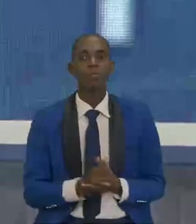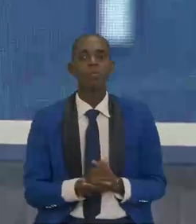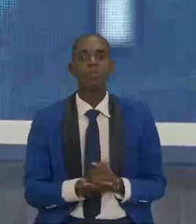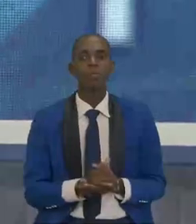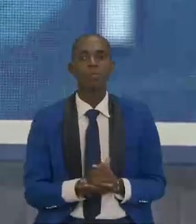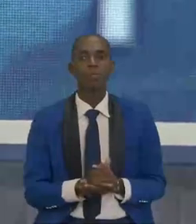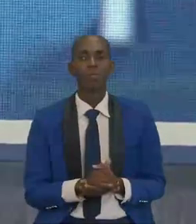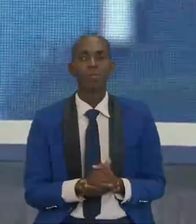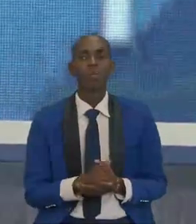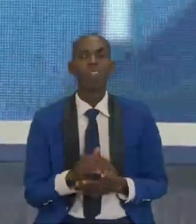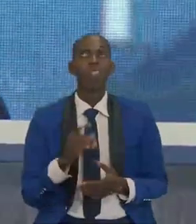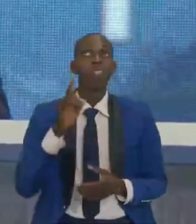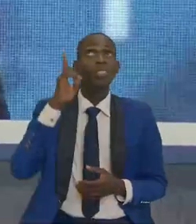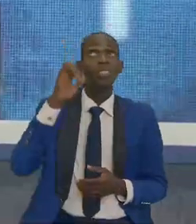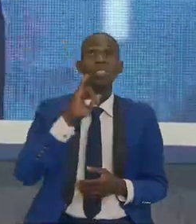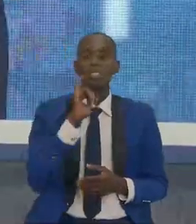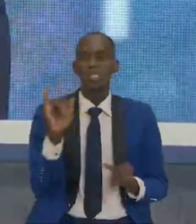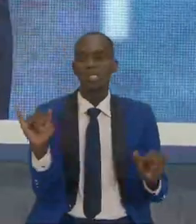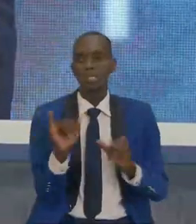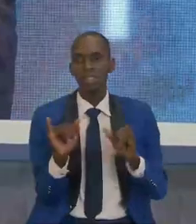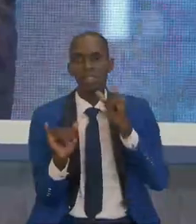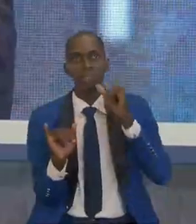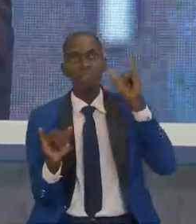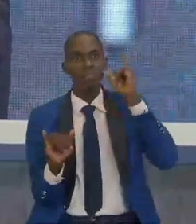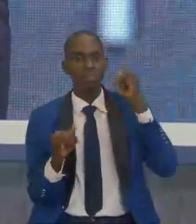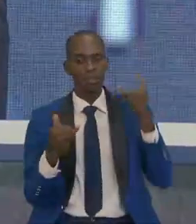Le ciel, le Christ est prêt pour vous maintenant.